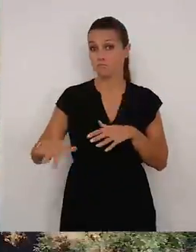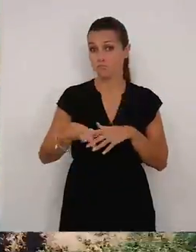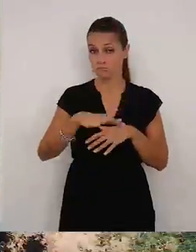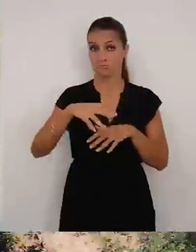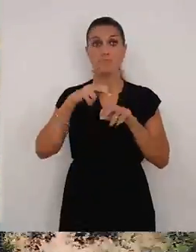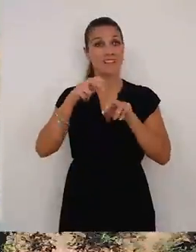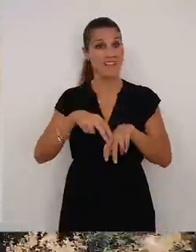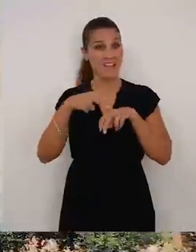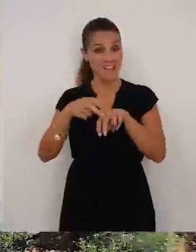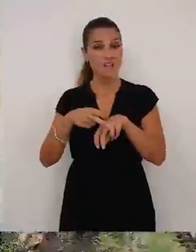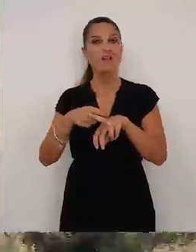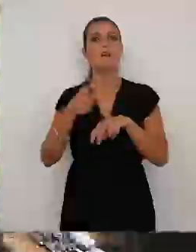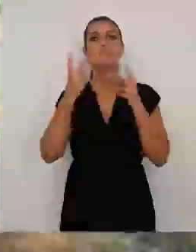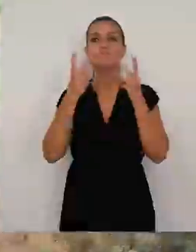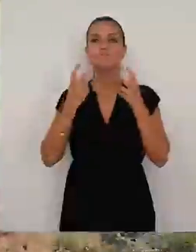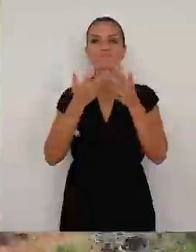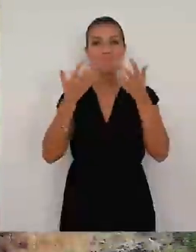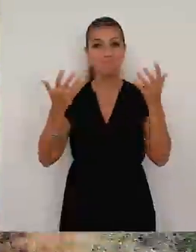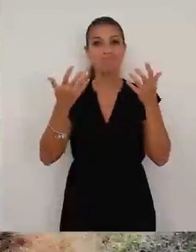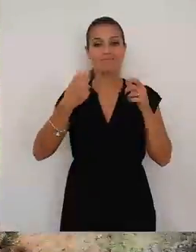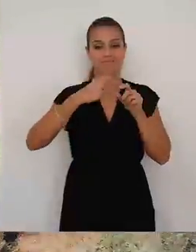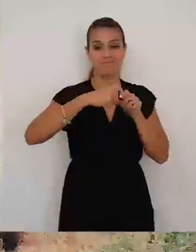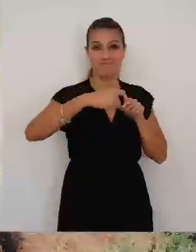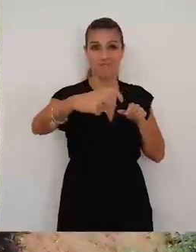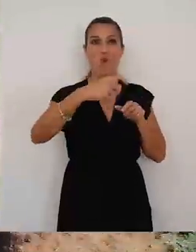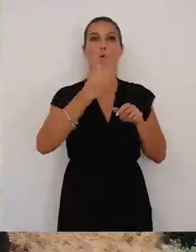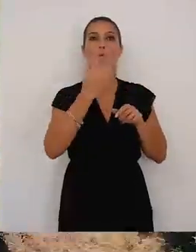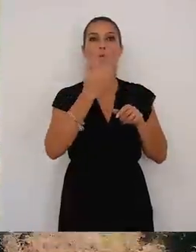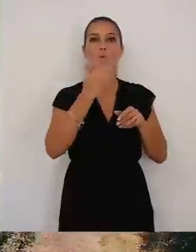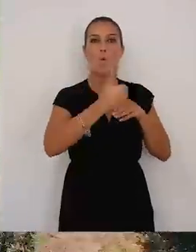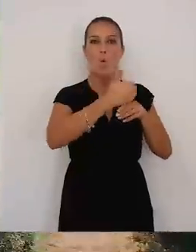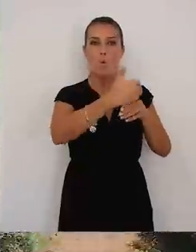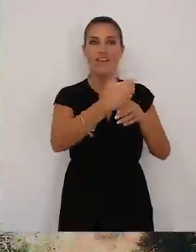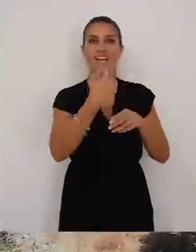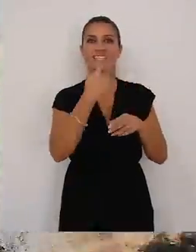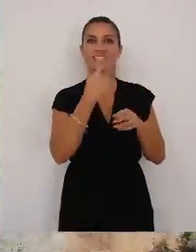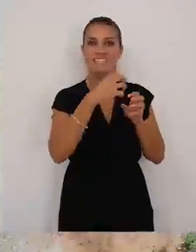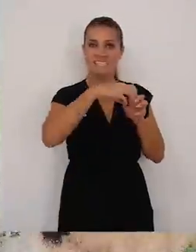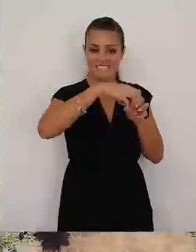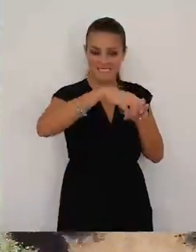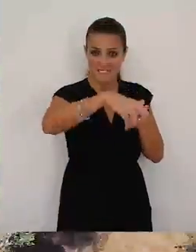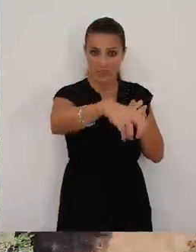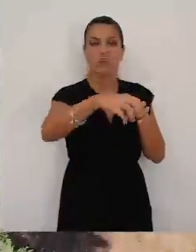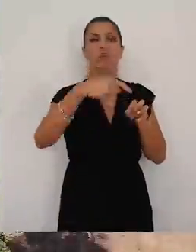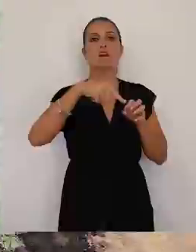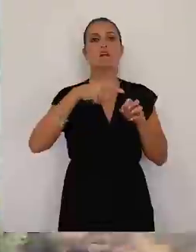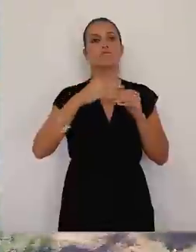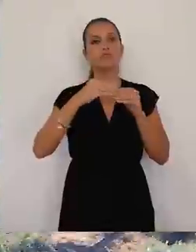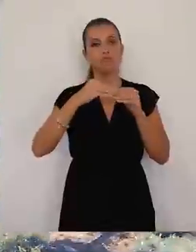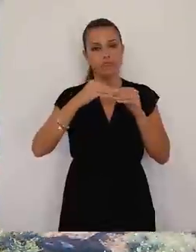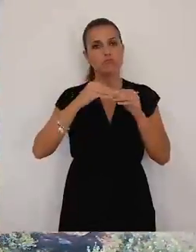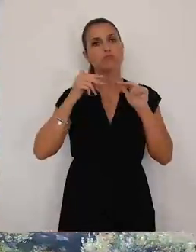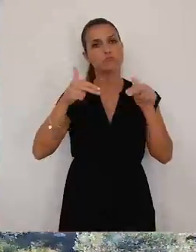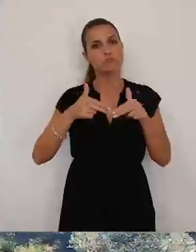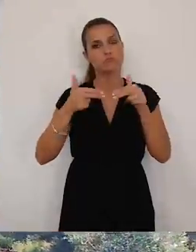L'architettura della civiltà rurale si articola nelle campagne minervinesi e si esprime di fatto nei suggestivi muretti a secco, realizzati